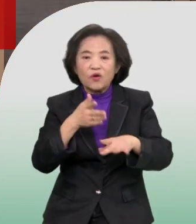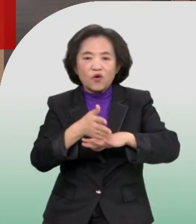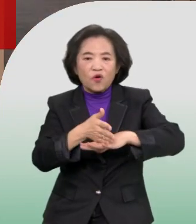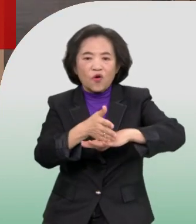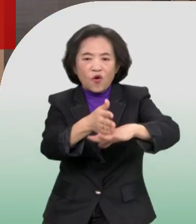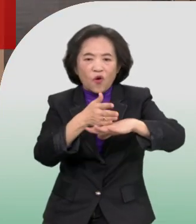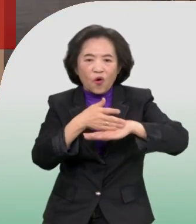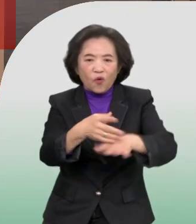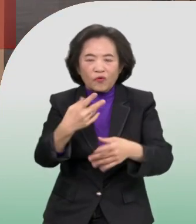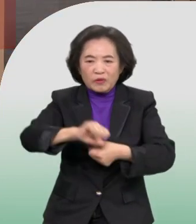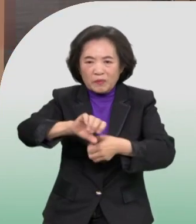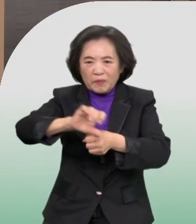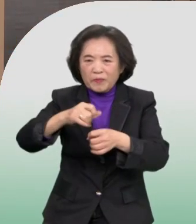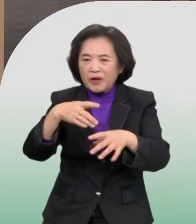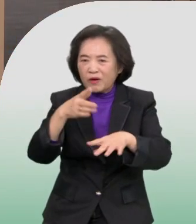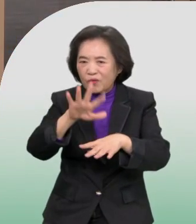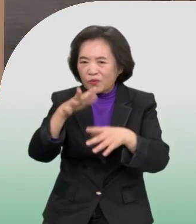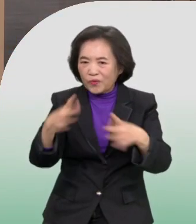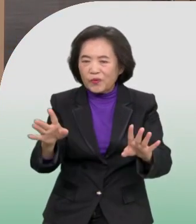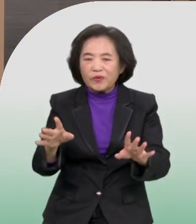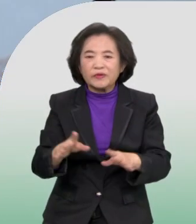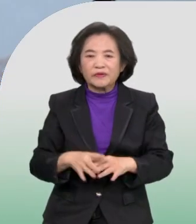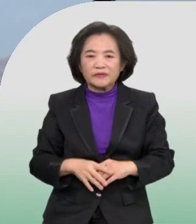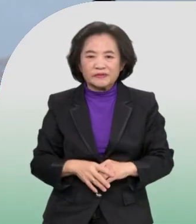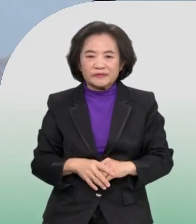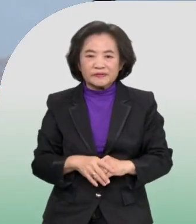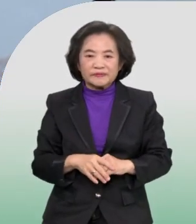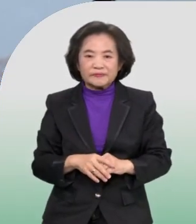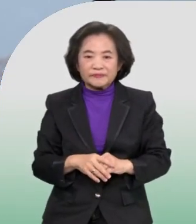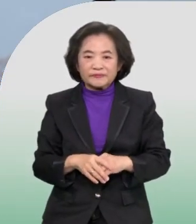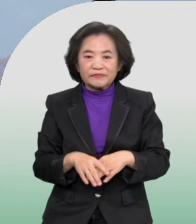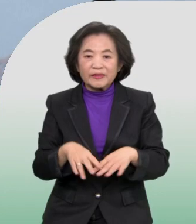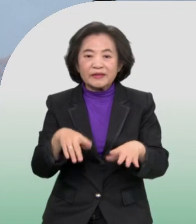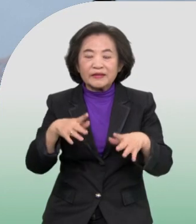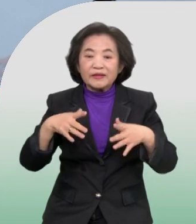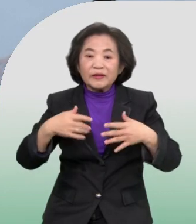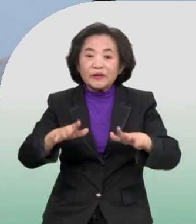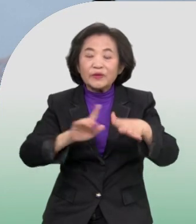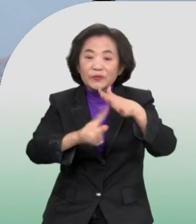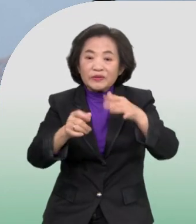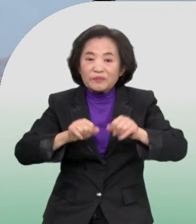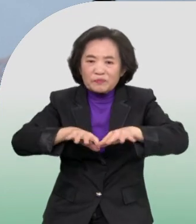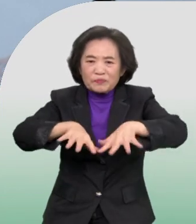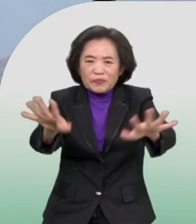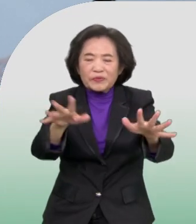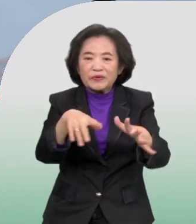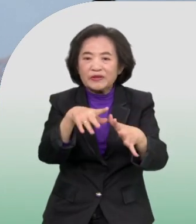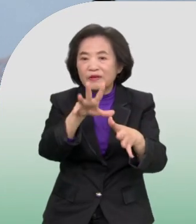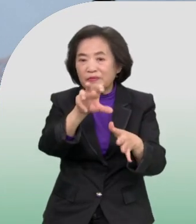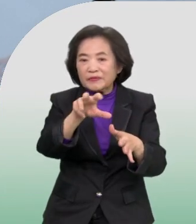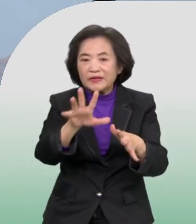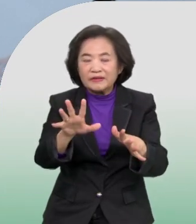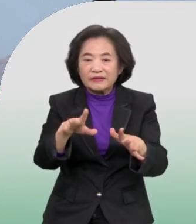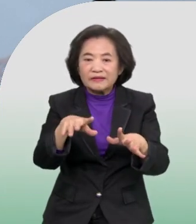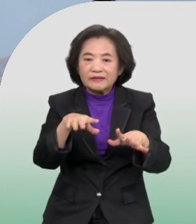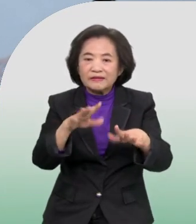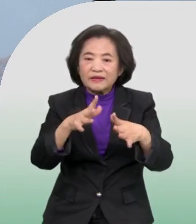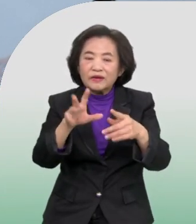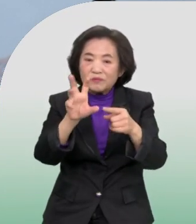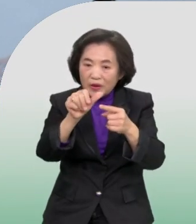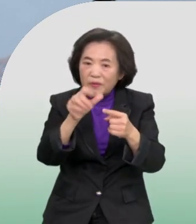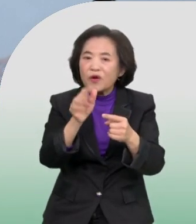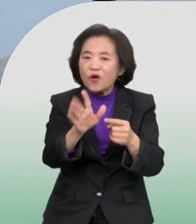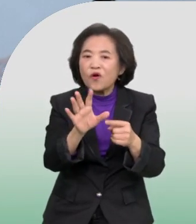有5600元嘅列车透过投行。 88条的国道客运。它会提供平均85折